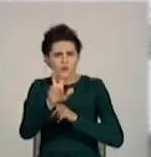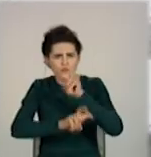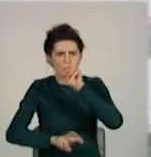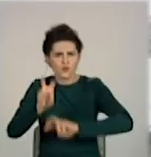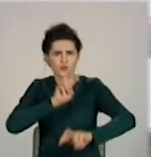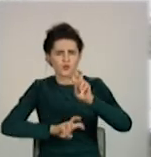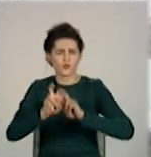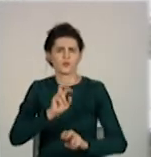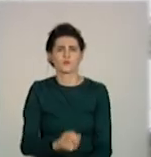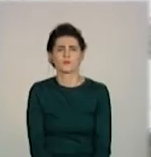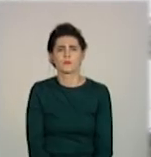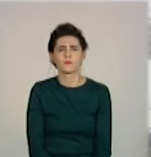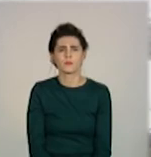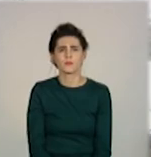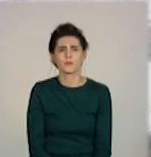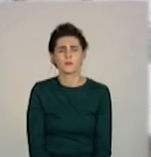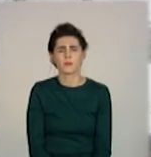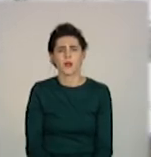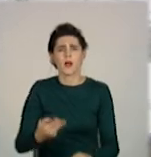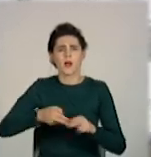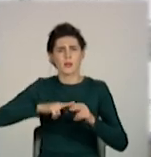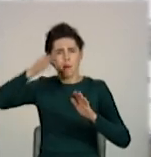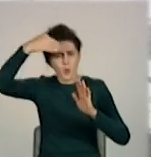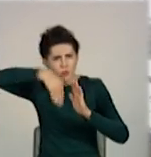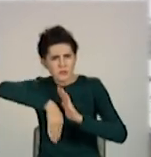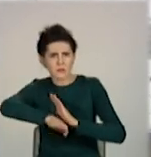Тут камера, ну, підземне сооружение. Там